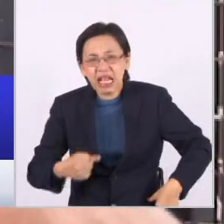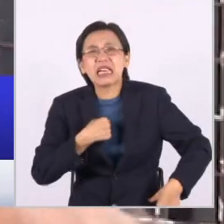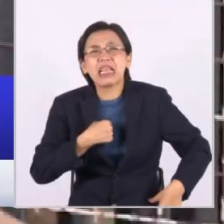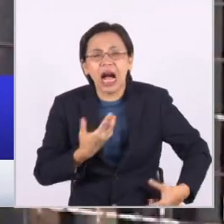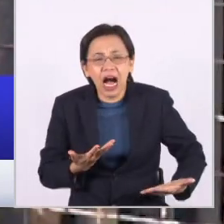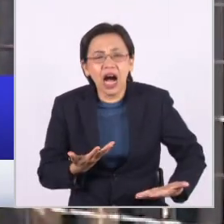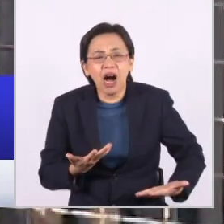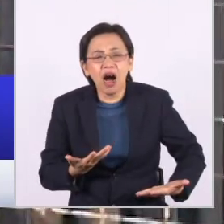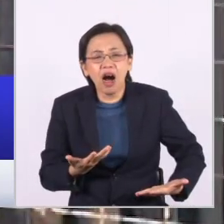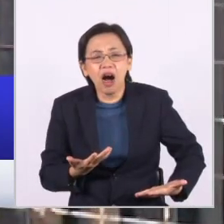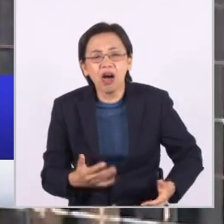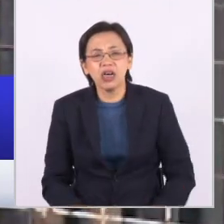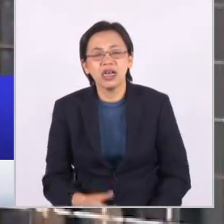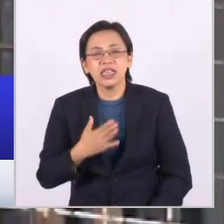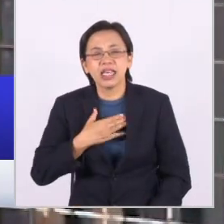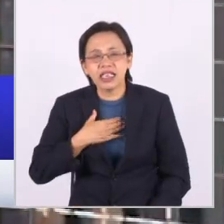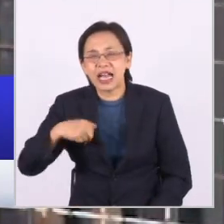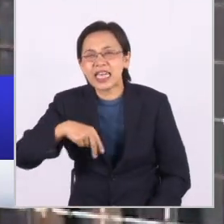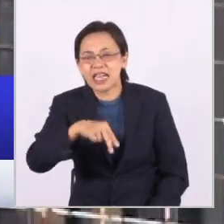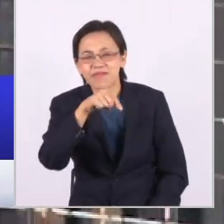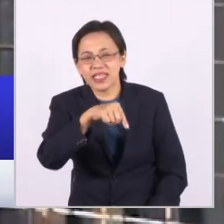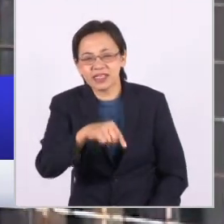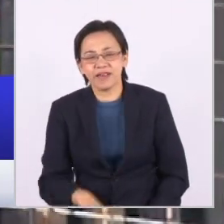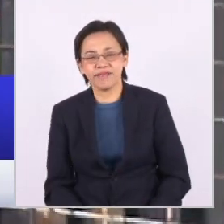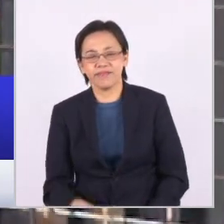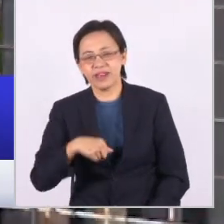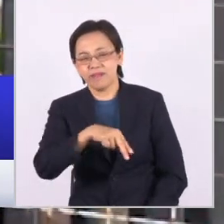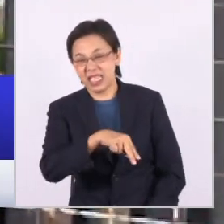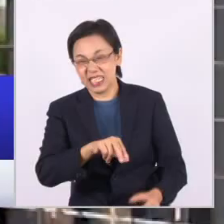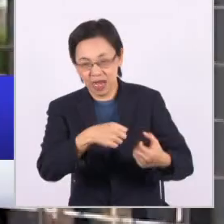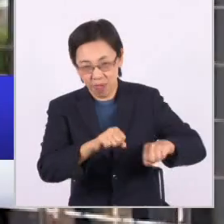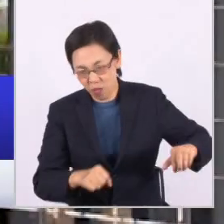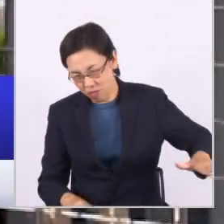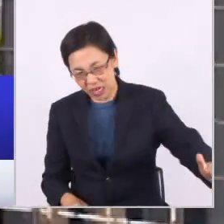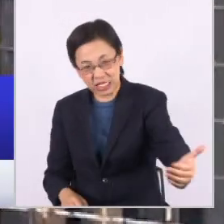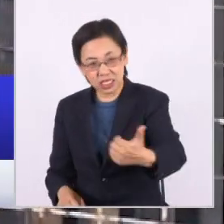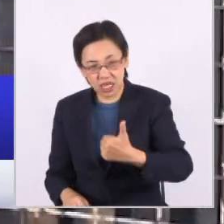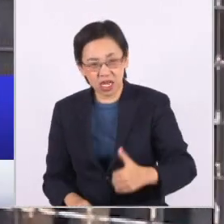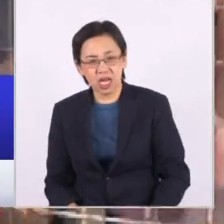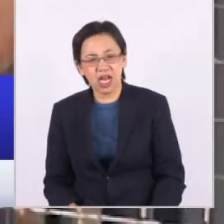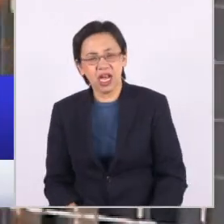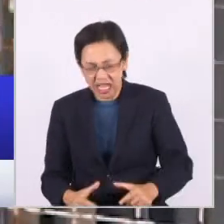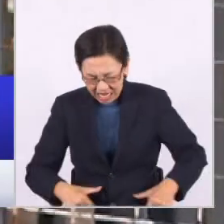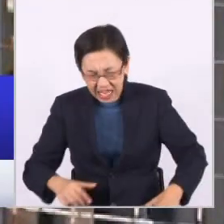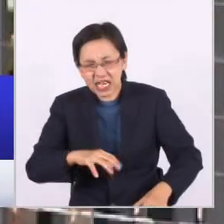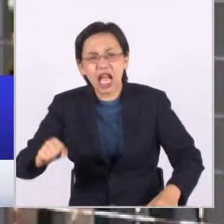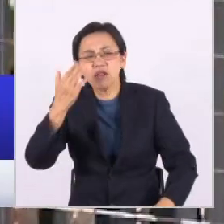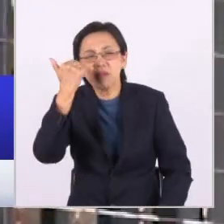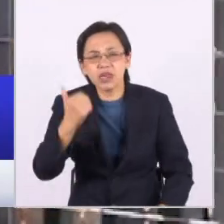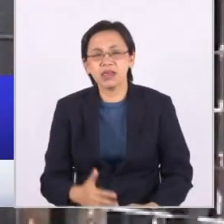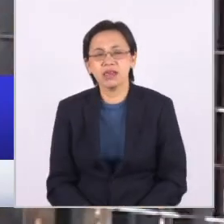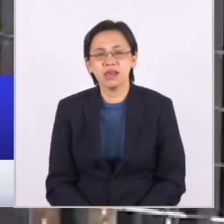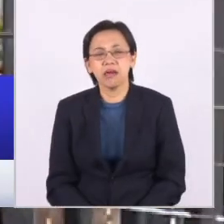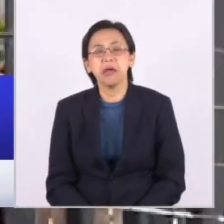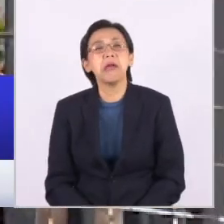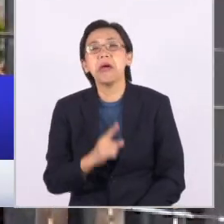าแล้วทีนี้ฉันก็ไปยืนตรงนั้นพอมันกลับมาฉันก็บอกมึงจำกางเกงในกูทำไ ม แล้วก็